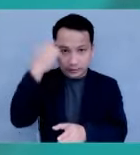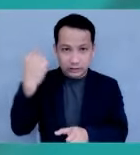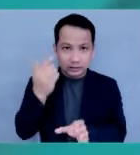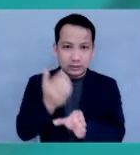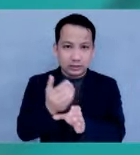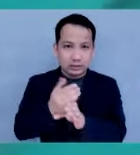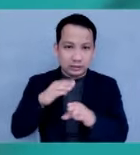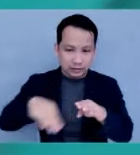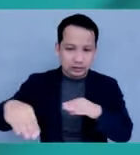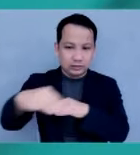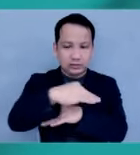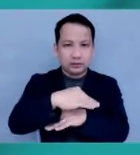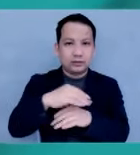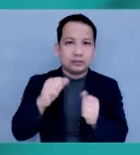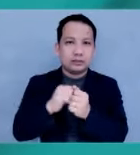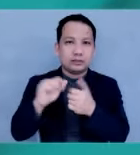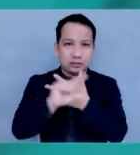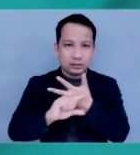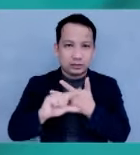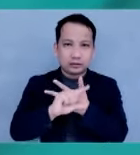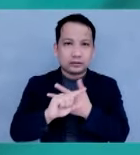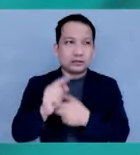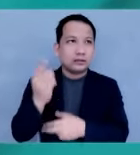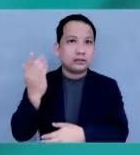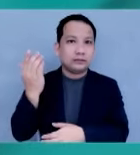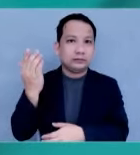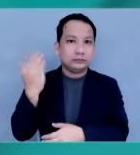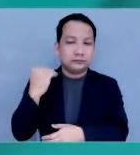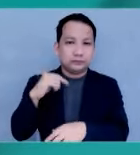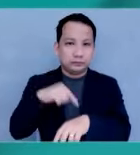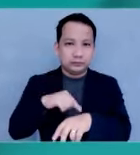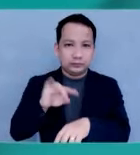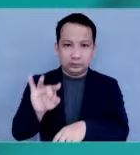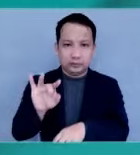isang subdivision sa Laguna bandang alas 8 kagabi.